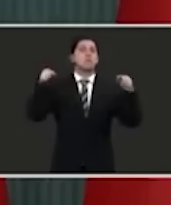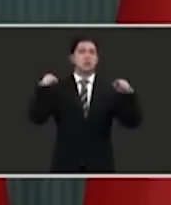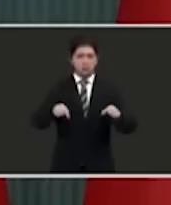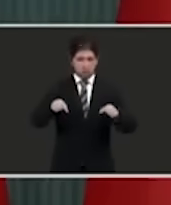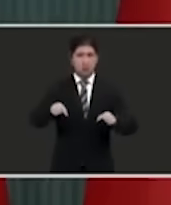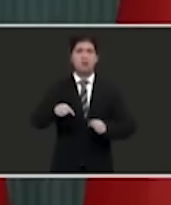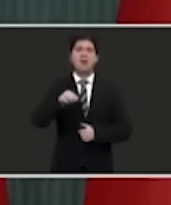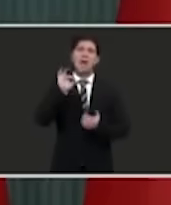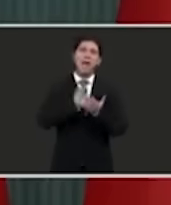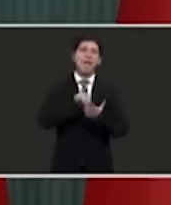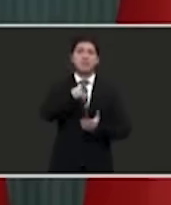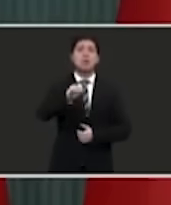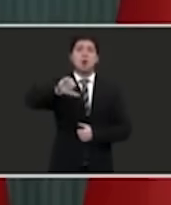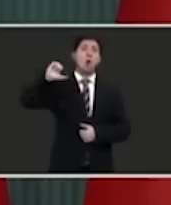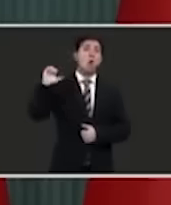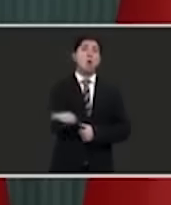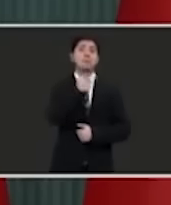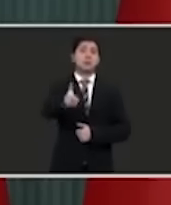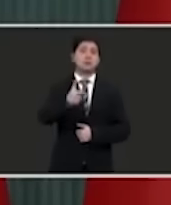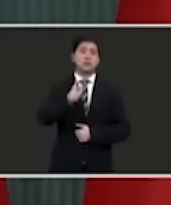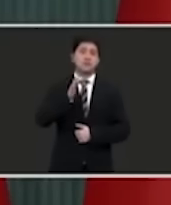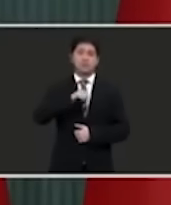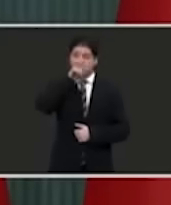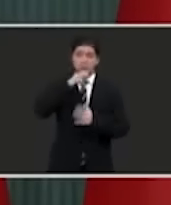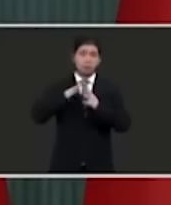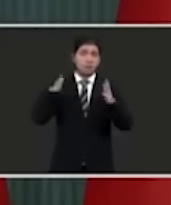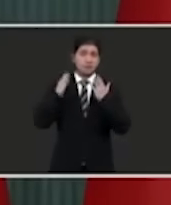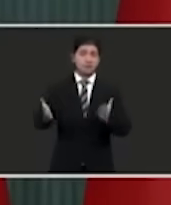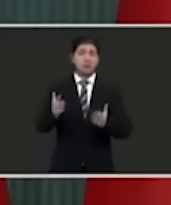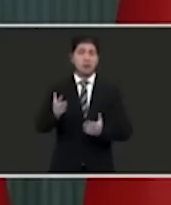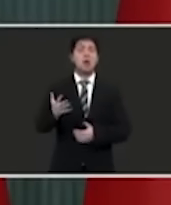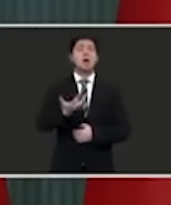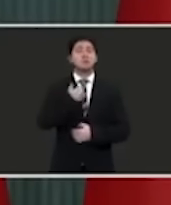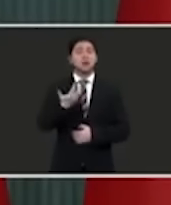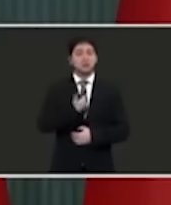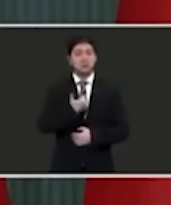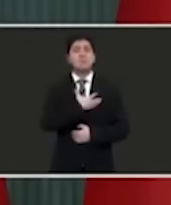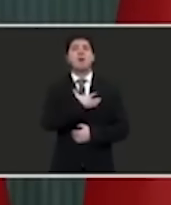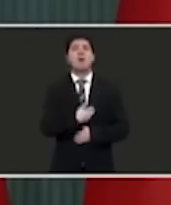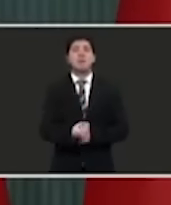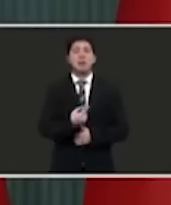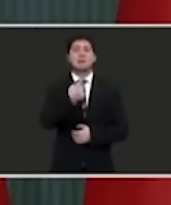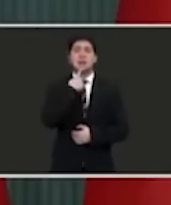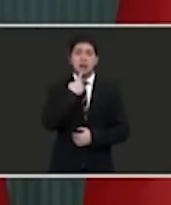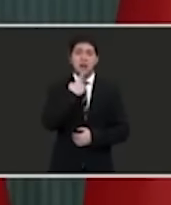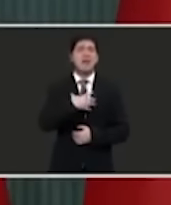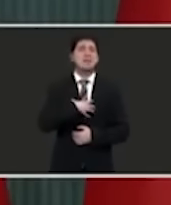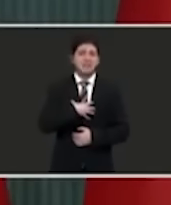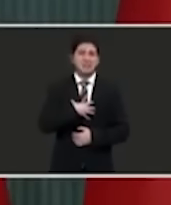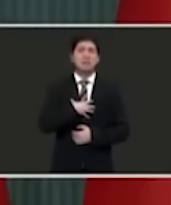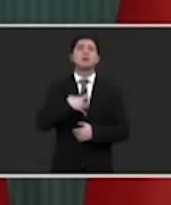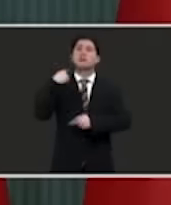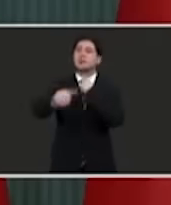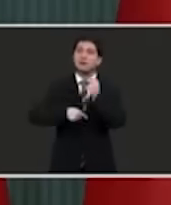bir kilometre taşı oldu. Acının ve merhametin dili, dini, ırkı